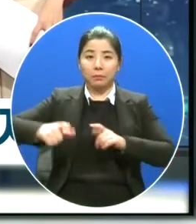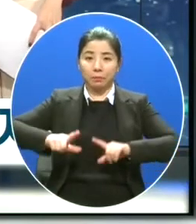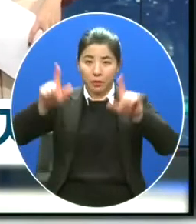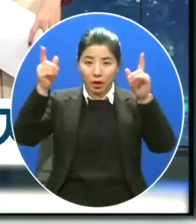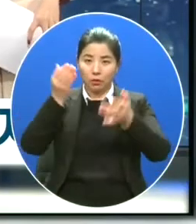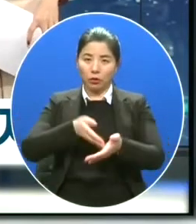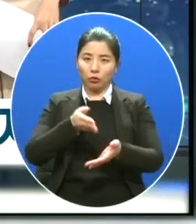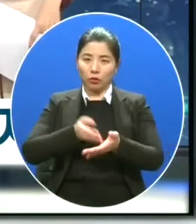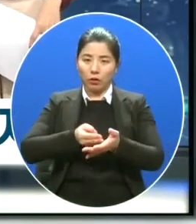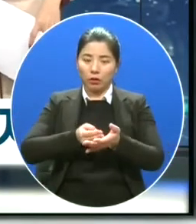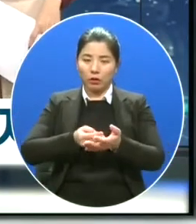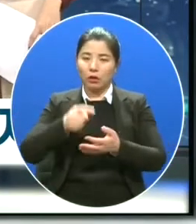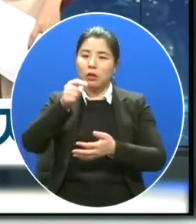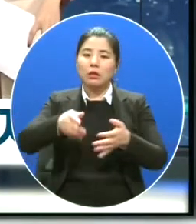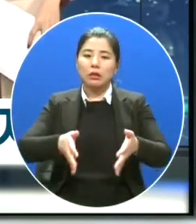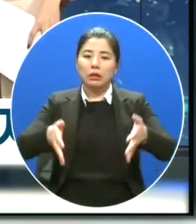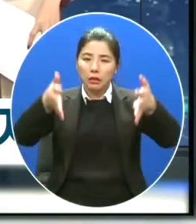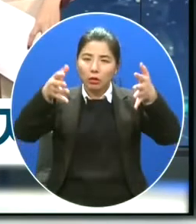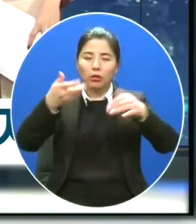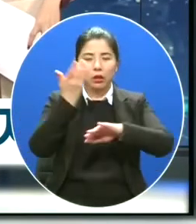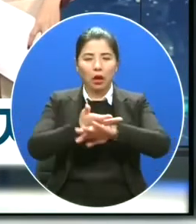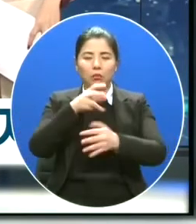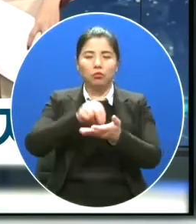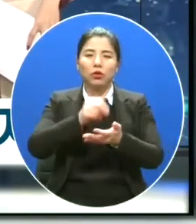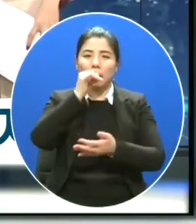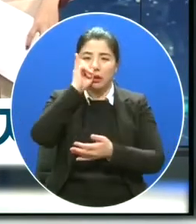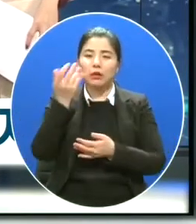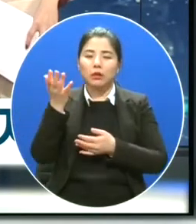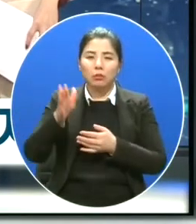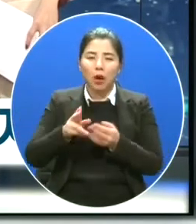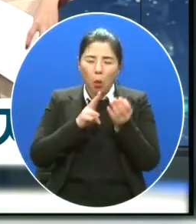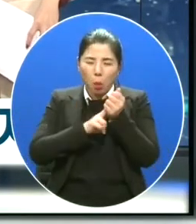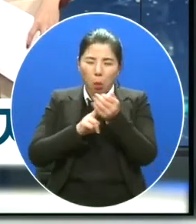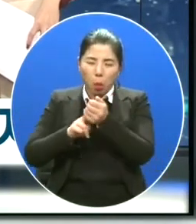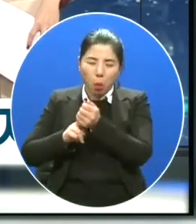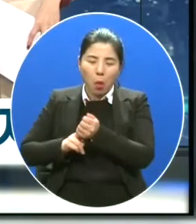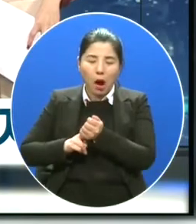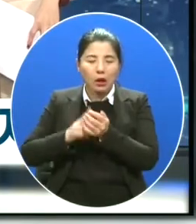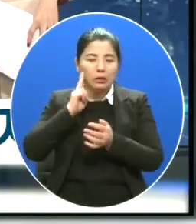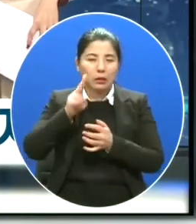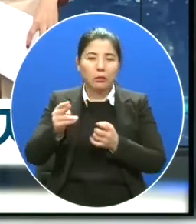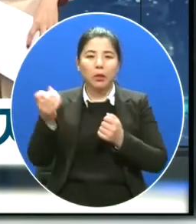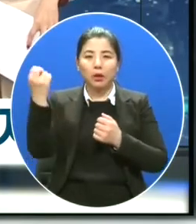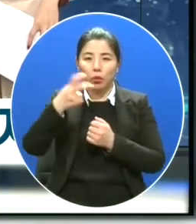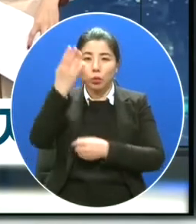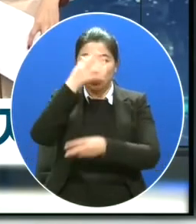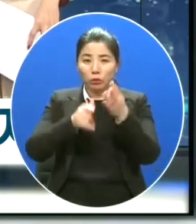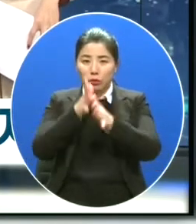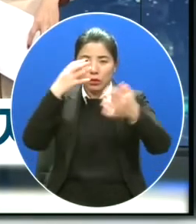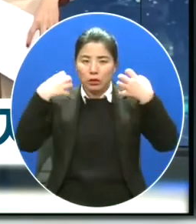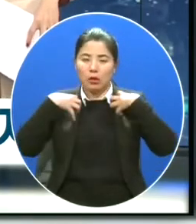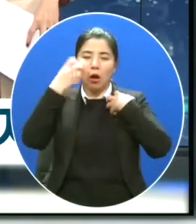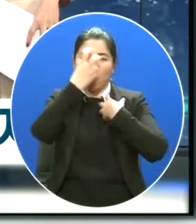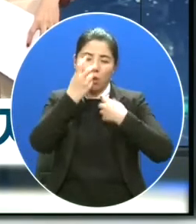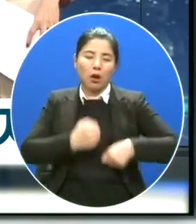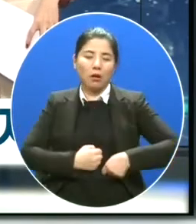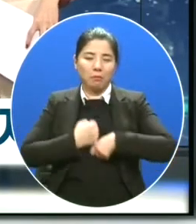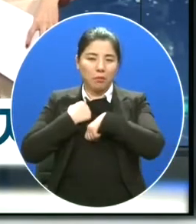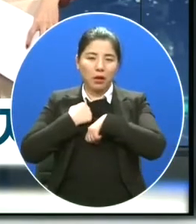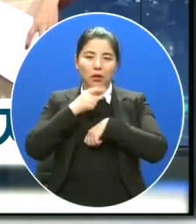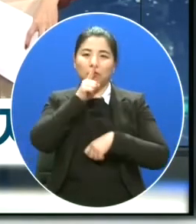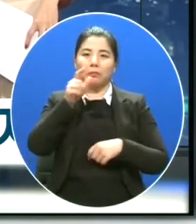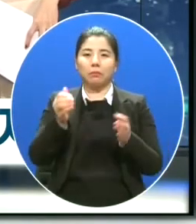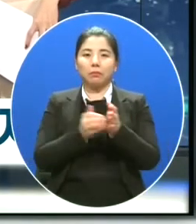다음 날인 7일 뉴스에서는 이 시설에는 다른 문제들도 있지만 은폐하기에 급급했고 청주시는 관리